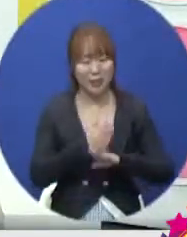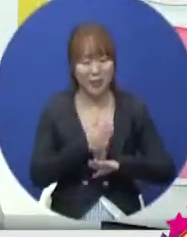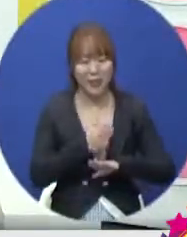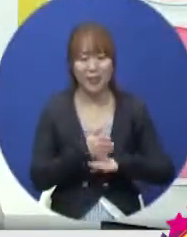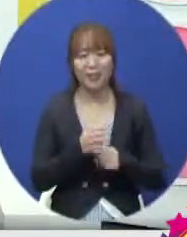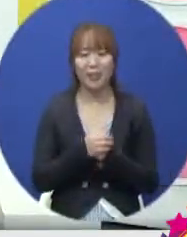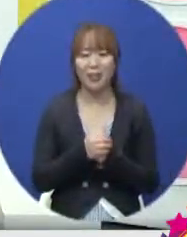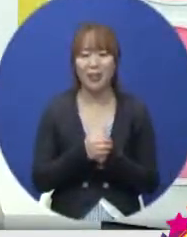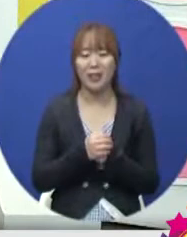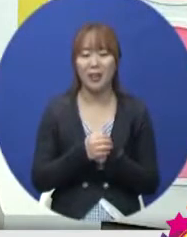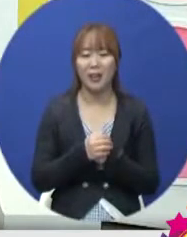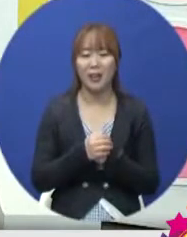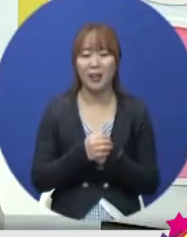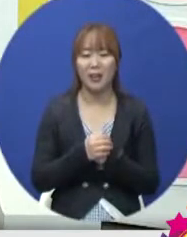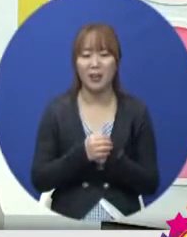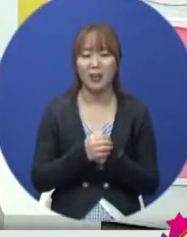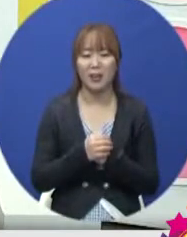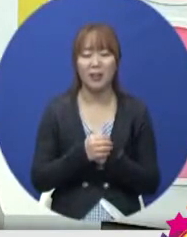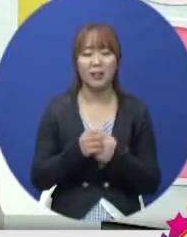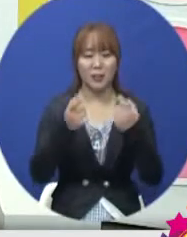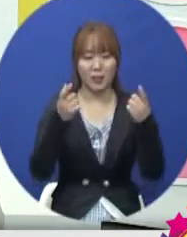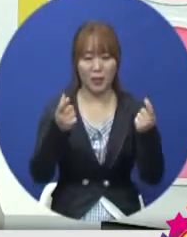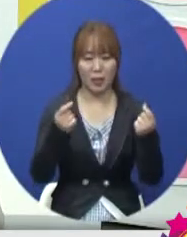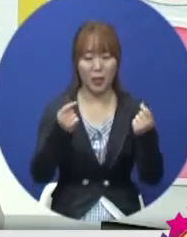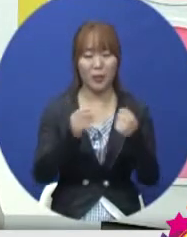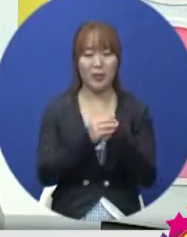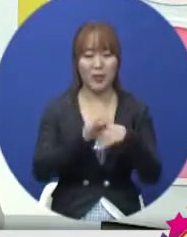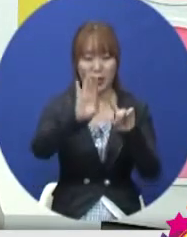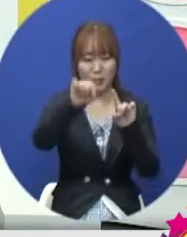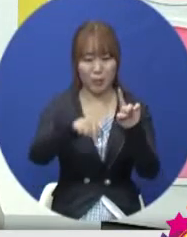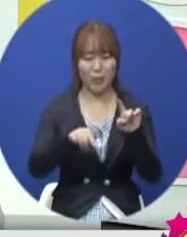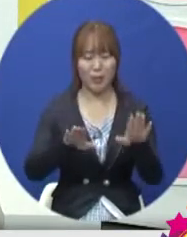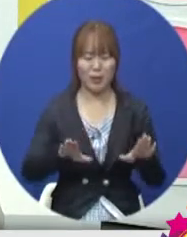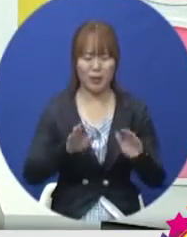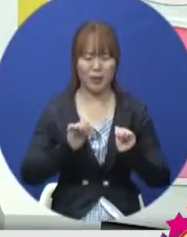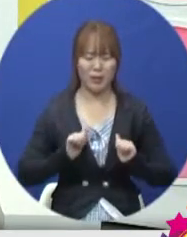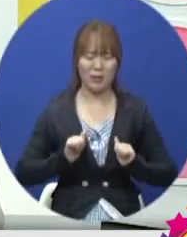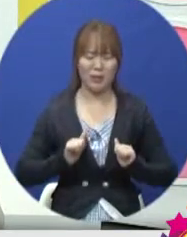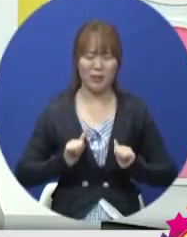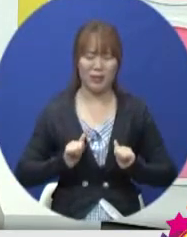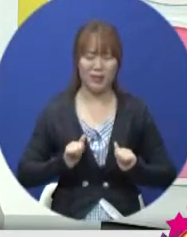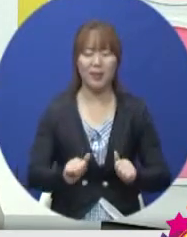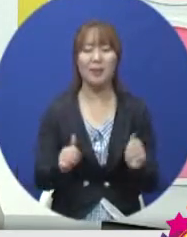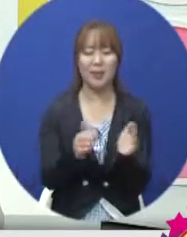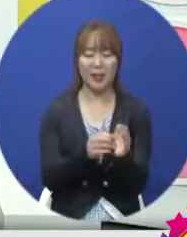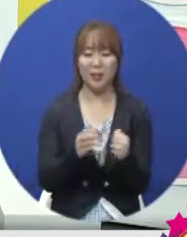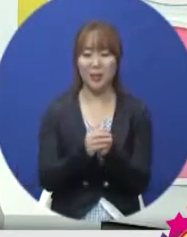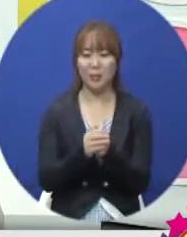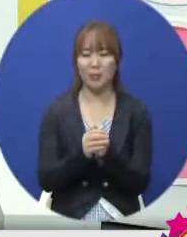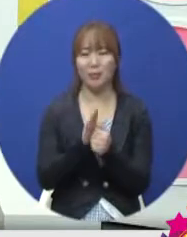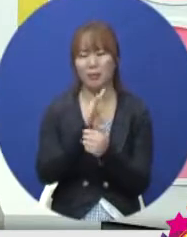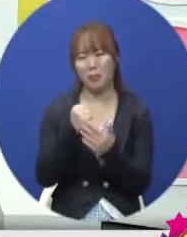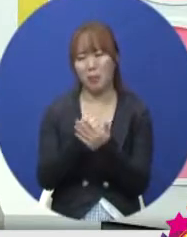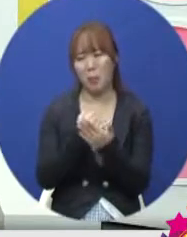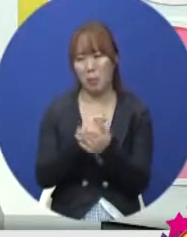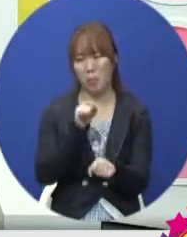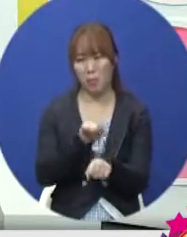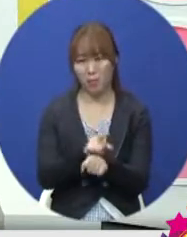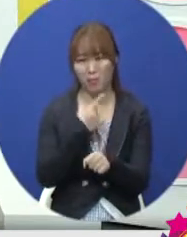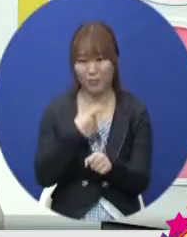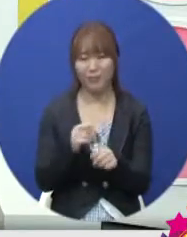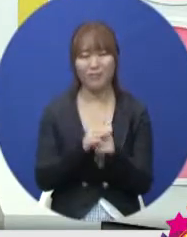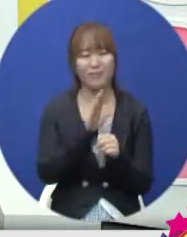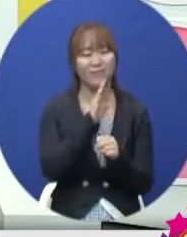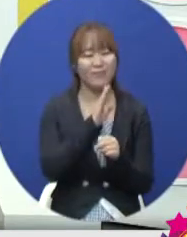감사합니다. 네. 자, 이렇게 해서 저희가 전반전을 또 열심히 달려왔습니다. 오, 아쉽습니다. 벌써